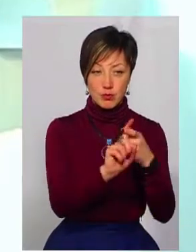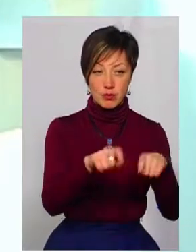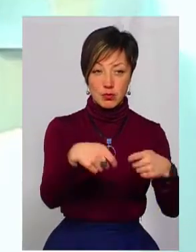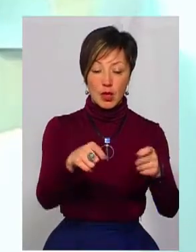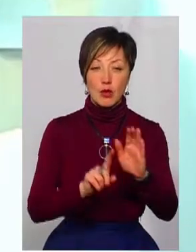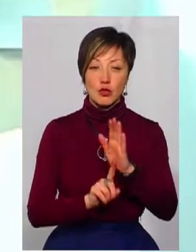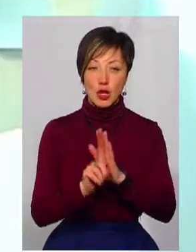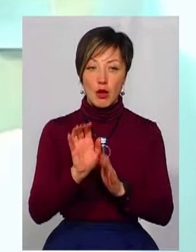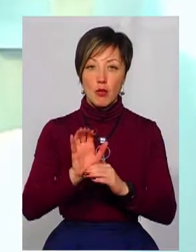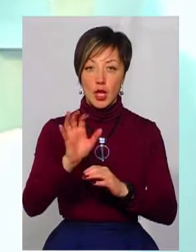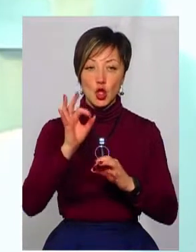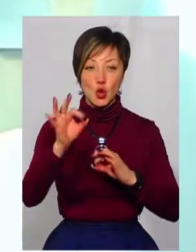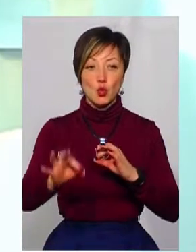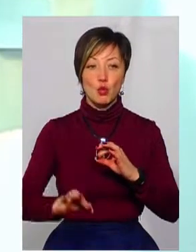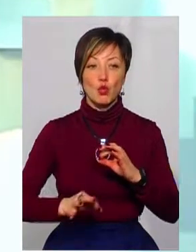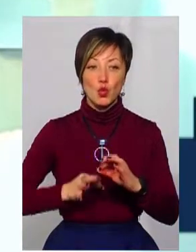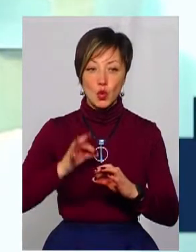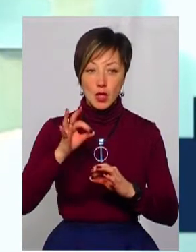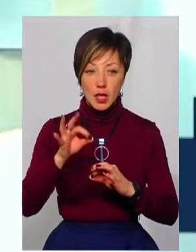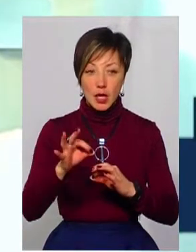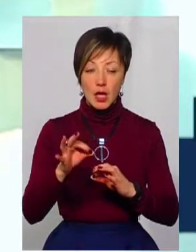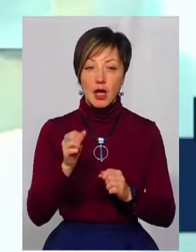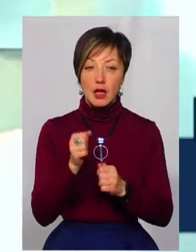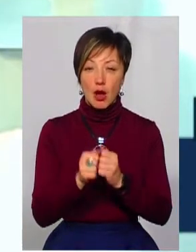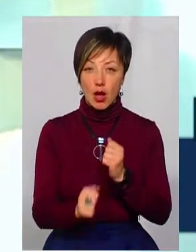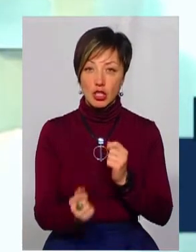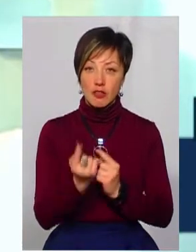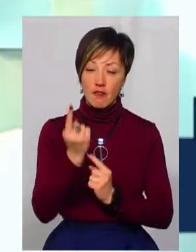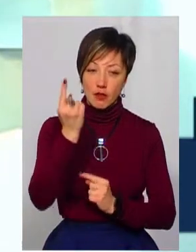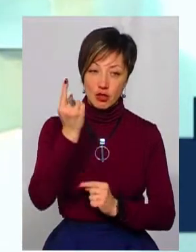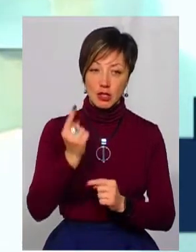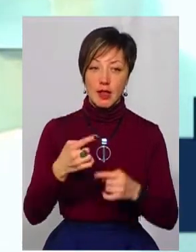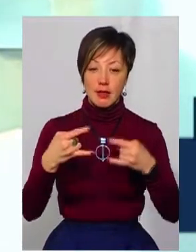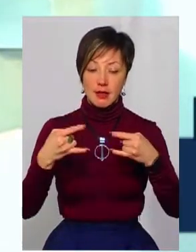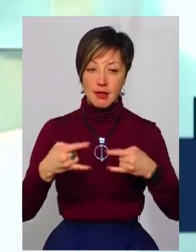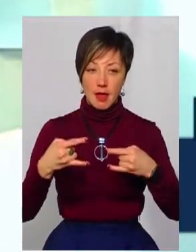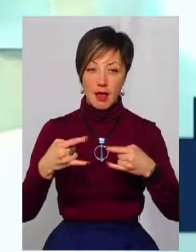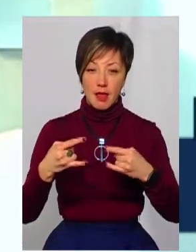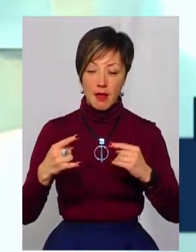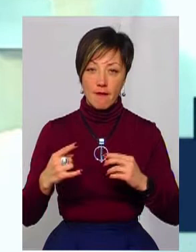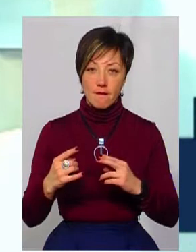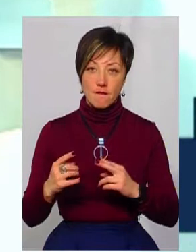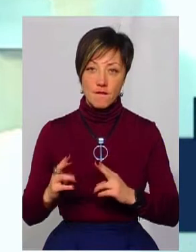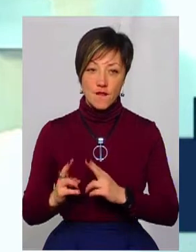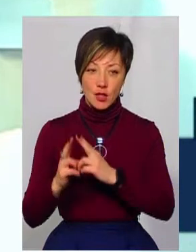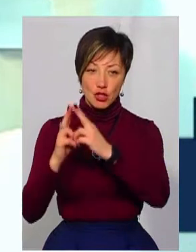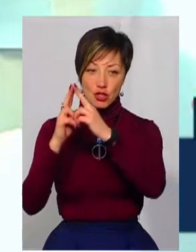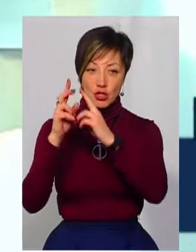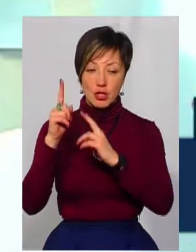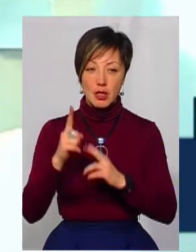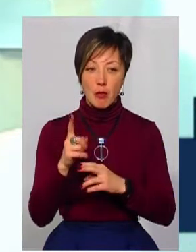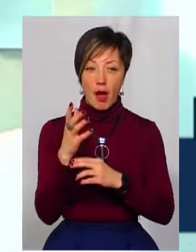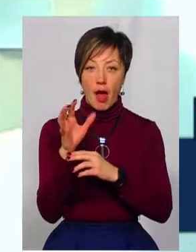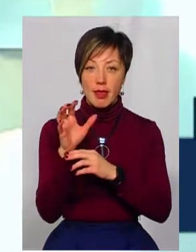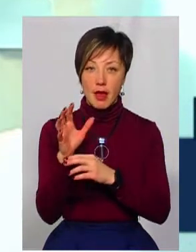Почали подавати сигнал з супутника, який на кожній вишці, на кожній телевежі передавачі стоять,